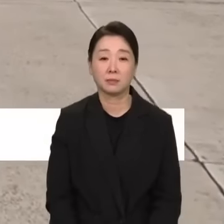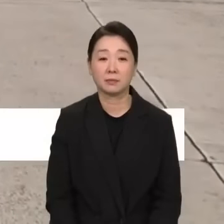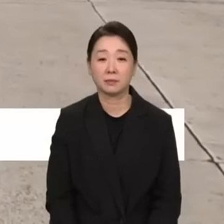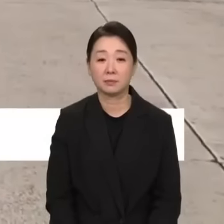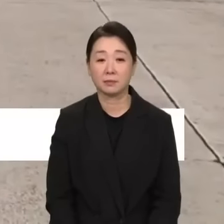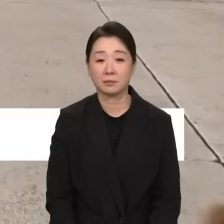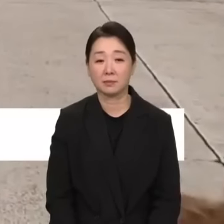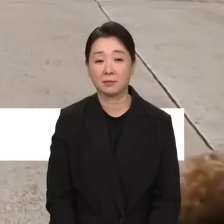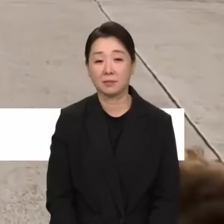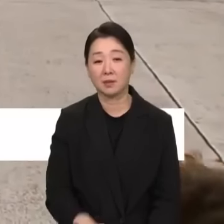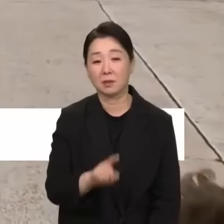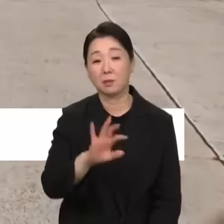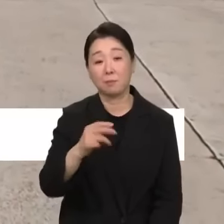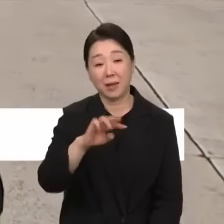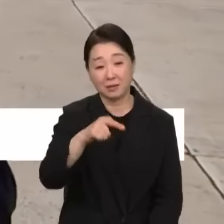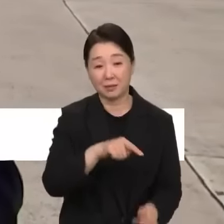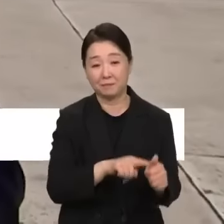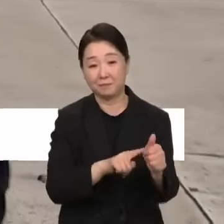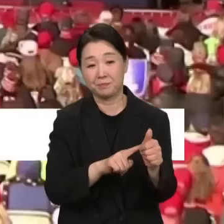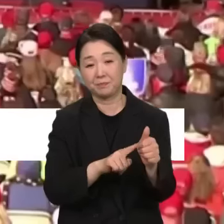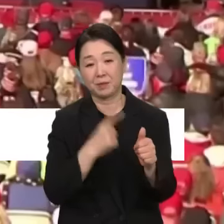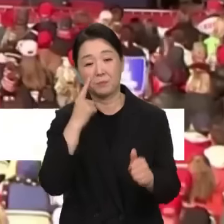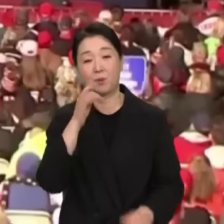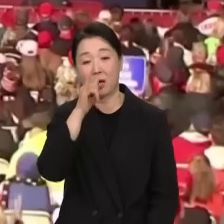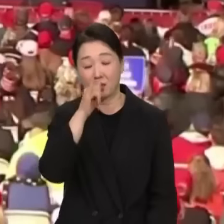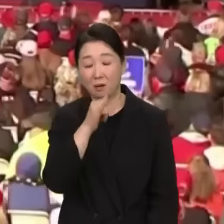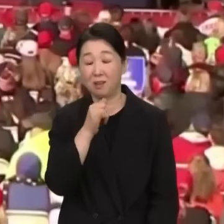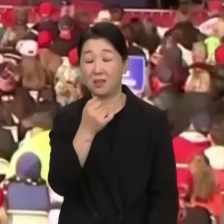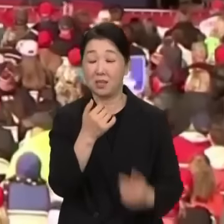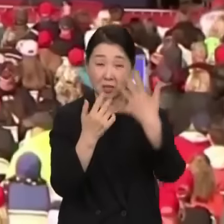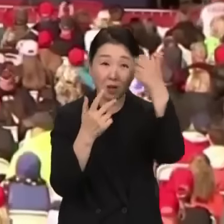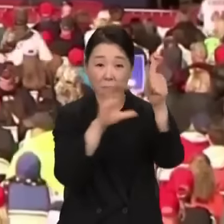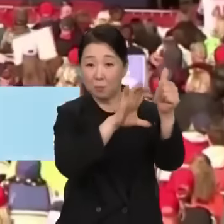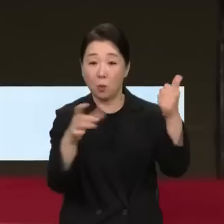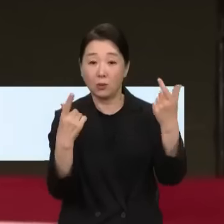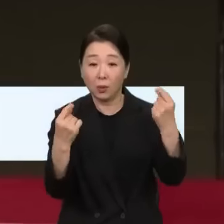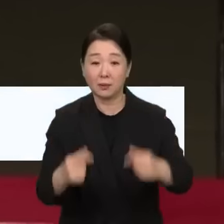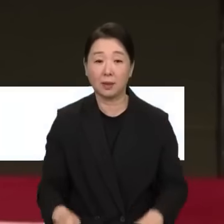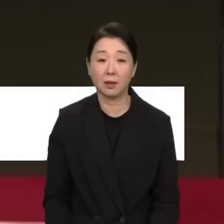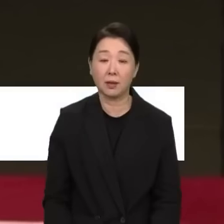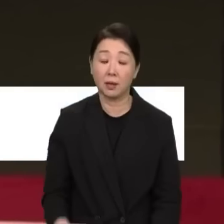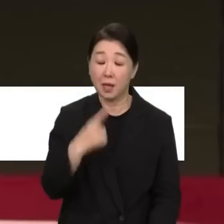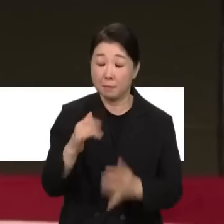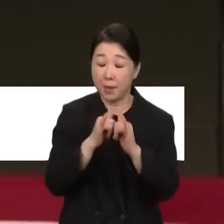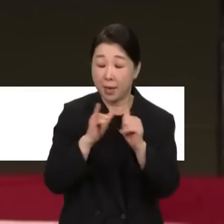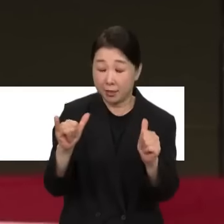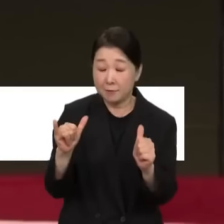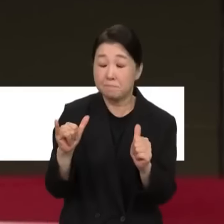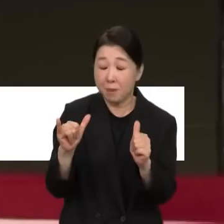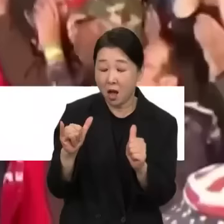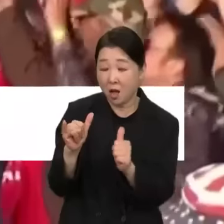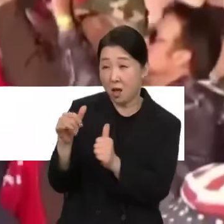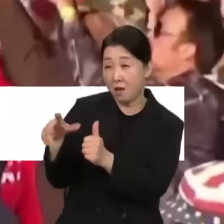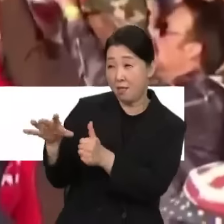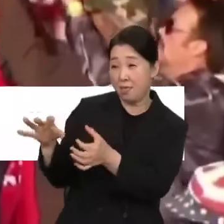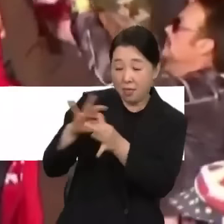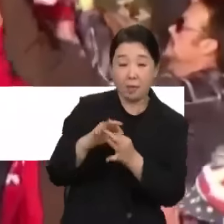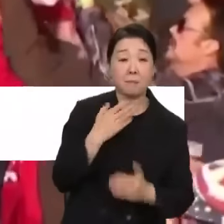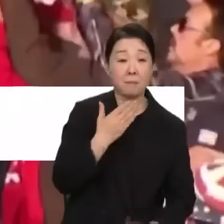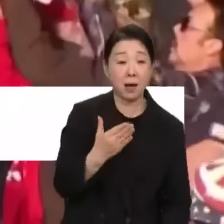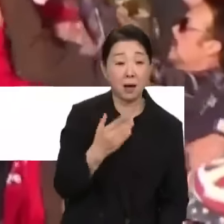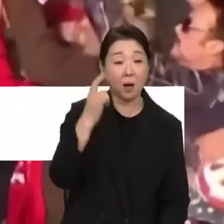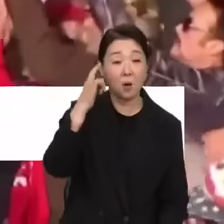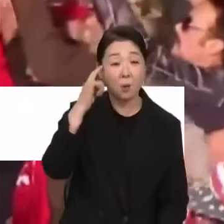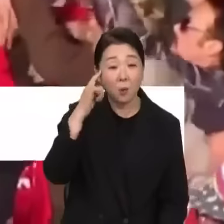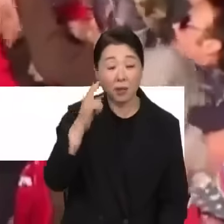on the issue. So I don't see any difference. 그러나 벤스는 백인 표심을 빨아들일 만한 존재입니다. 힐빌리,